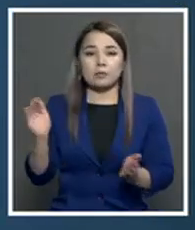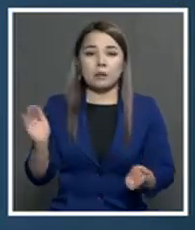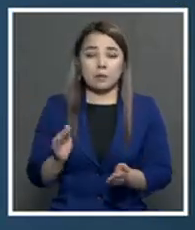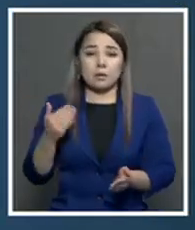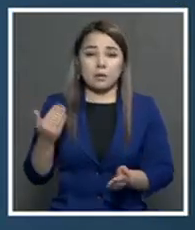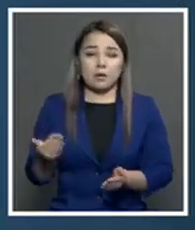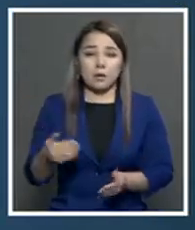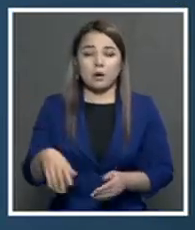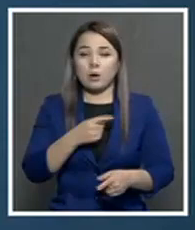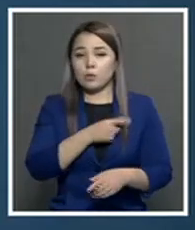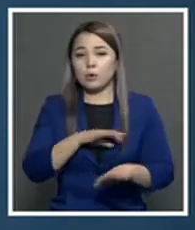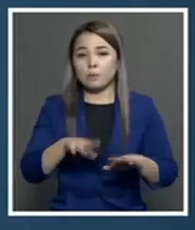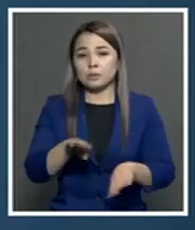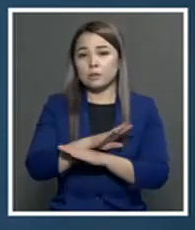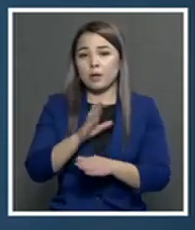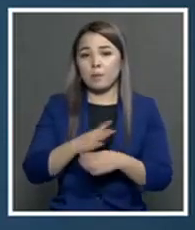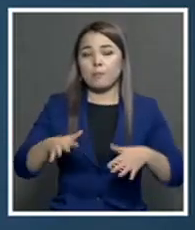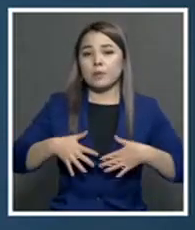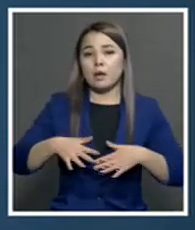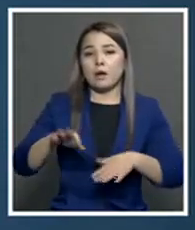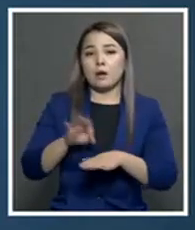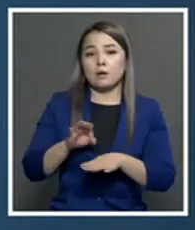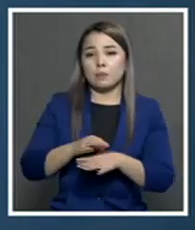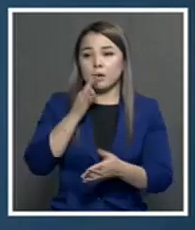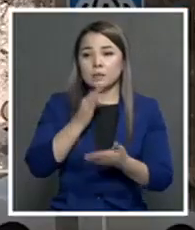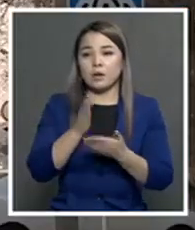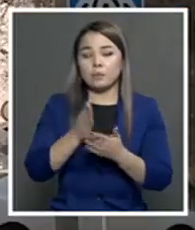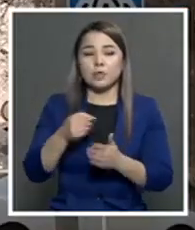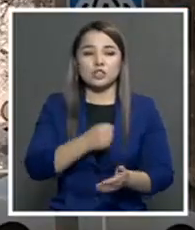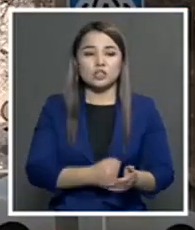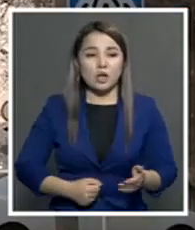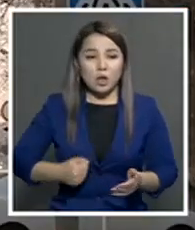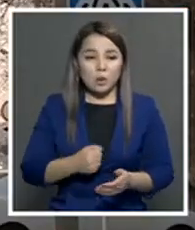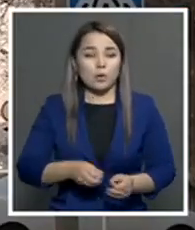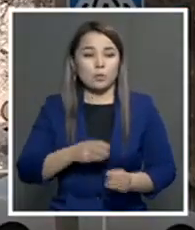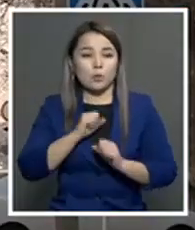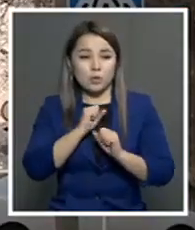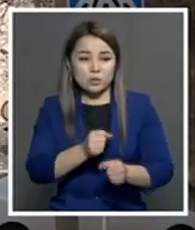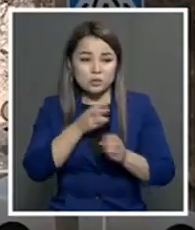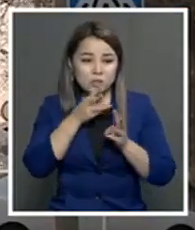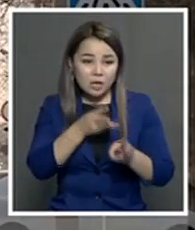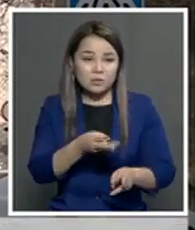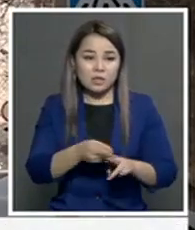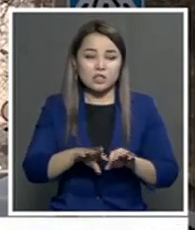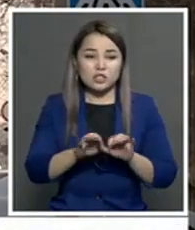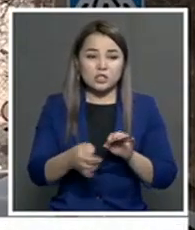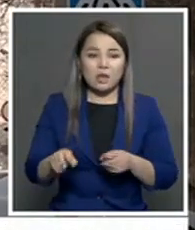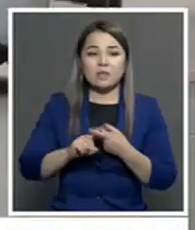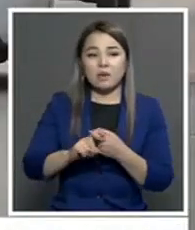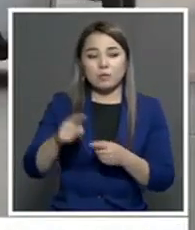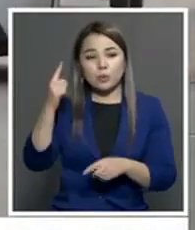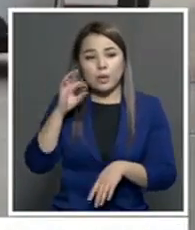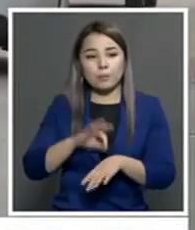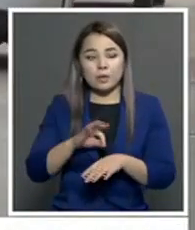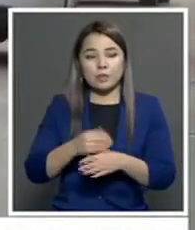көз жұмды. Алдын ала мәліметтер бойынша ол пневмониямен ауырған. Баланың іші ауырып құсқан, сондықтан бастапқыда ішек инфекциясы диагнозы